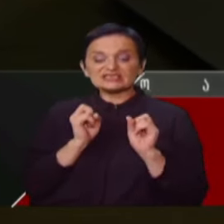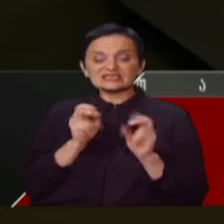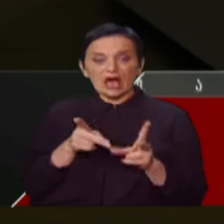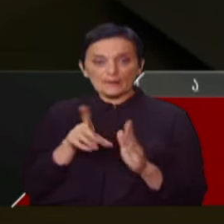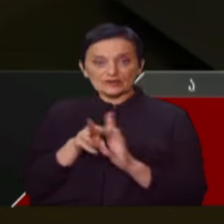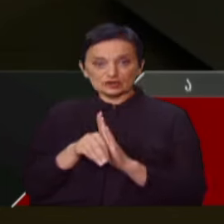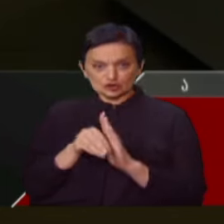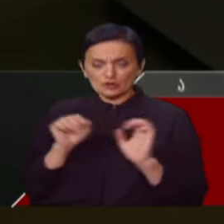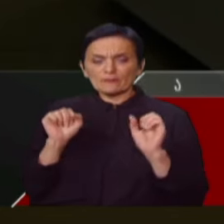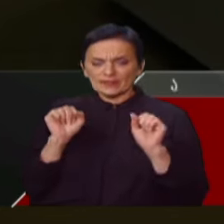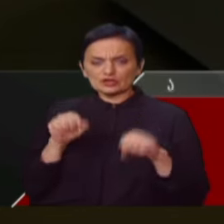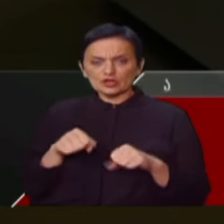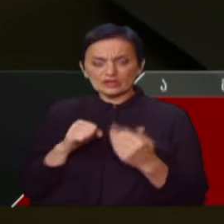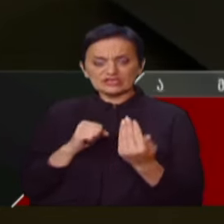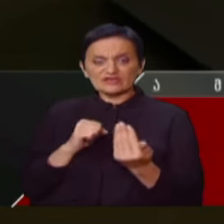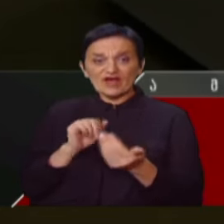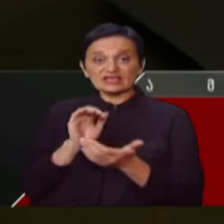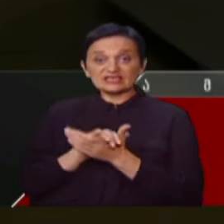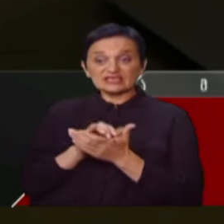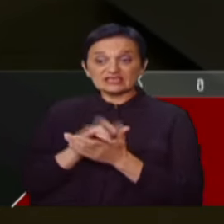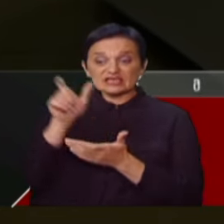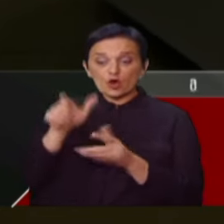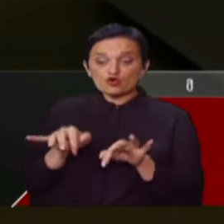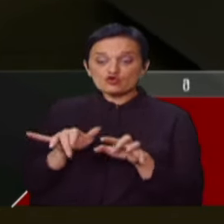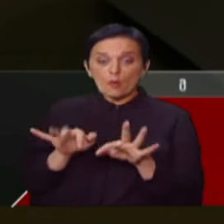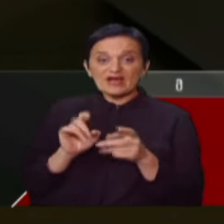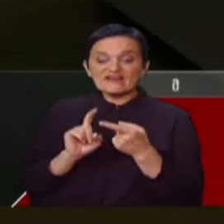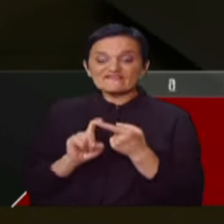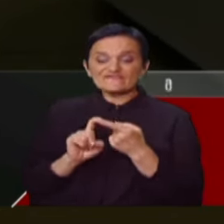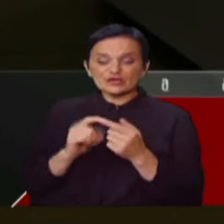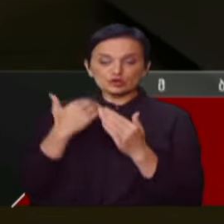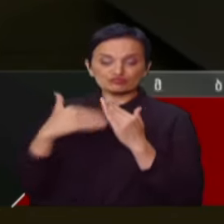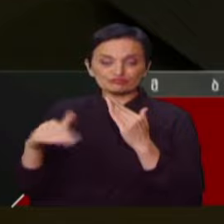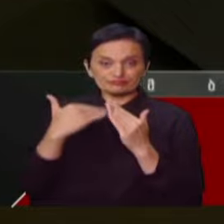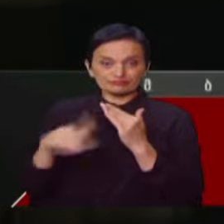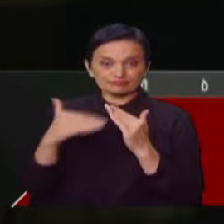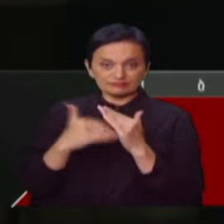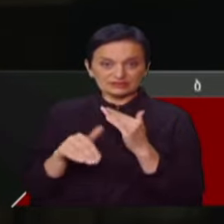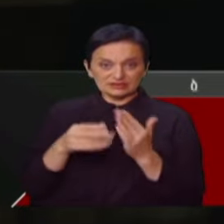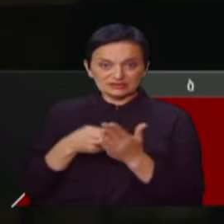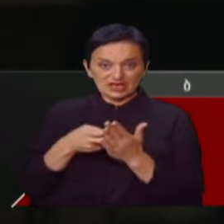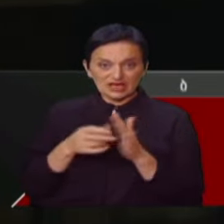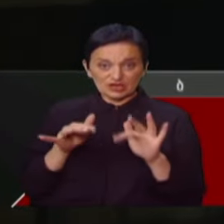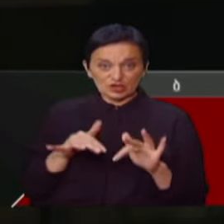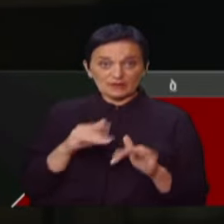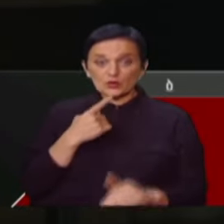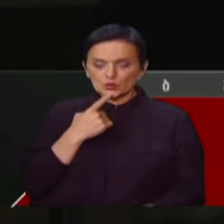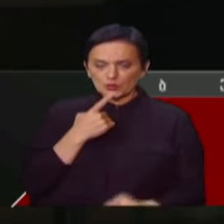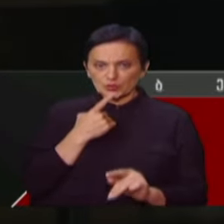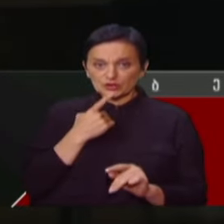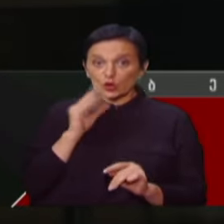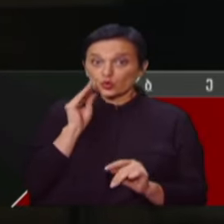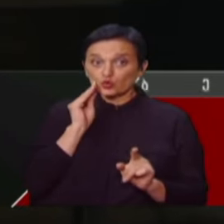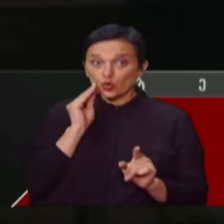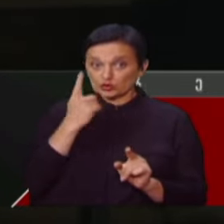შემცველი. შესაძლებელია თქვენი ნაცნობის კომპიუტერი ვირუსულად აგზავნიდეს საფრთხის შემცველ წერილებს. დაეჭვდი,